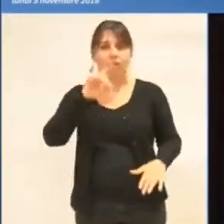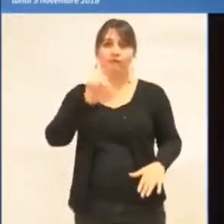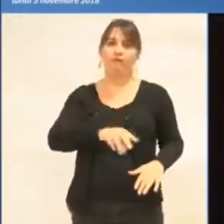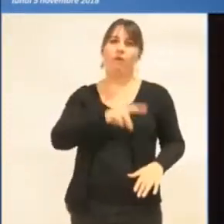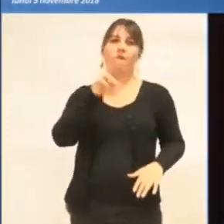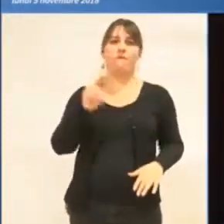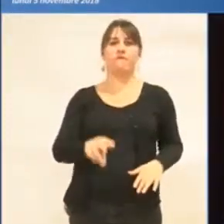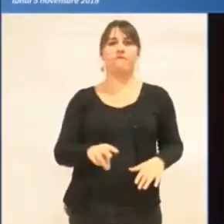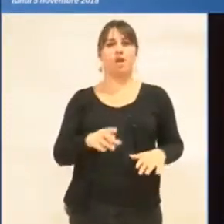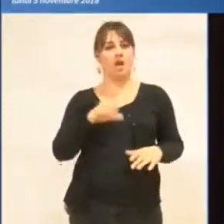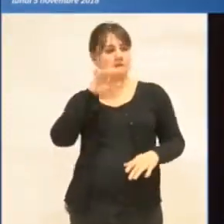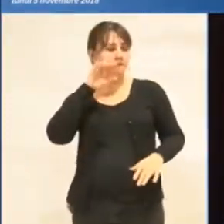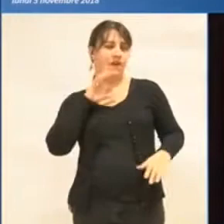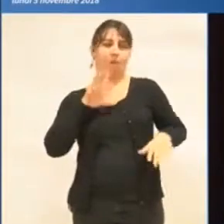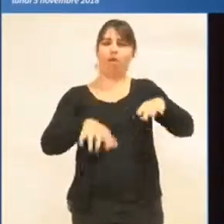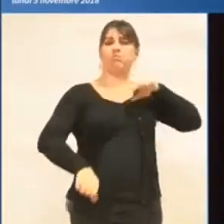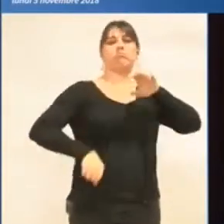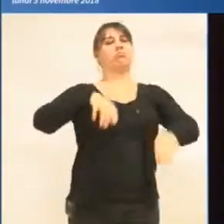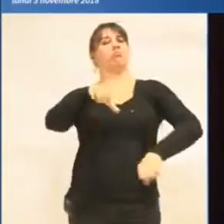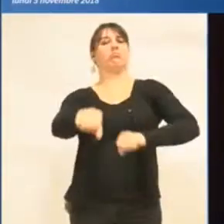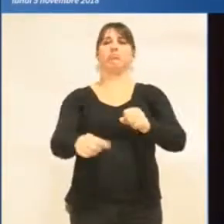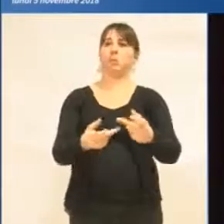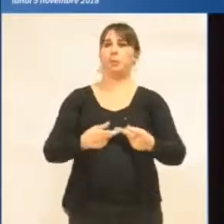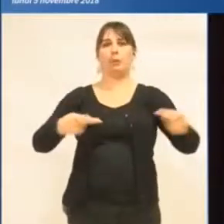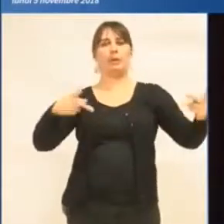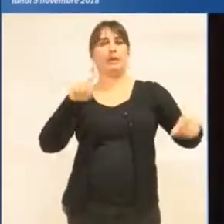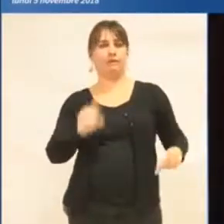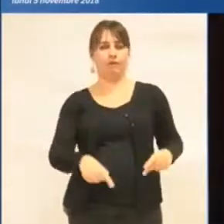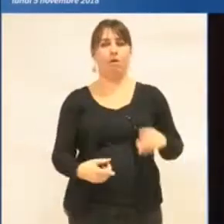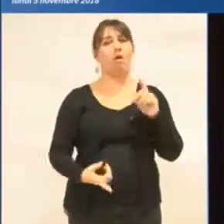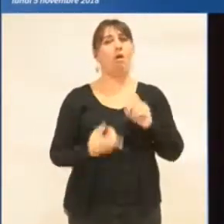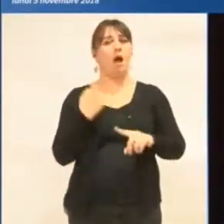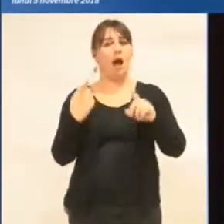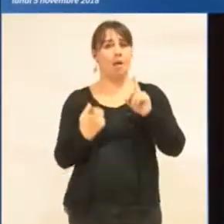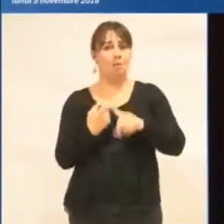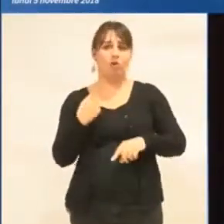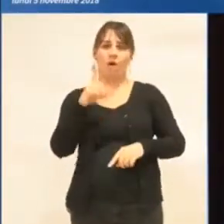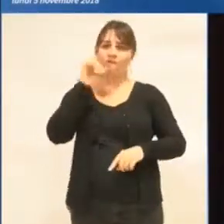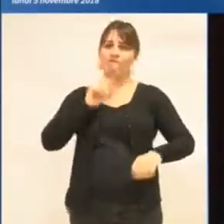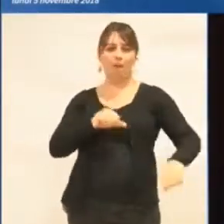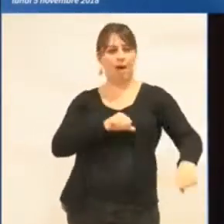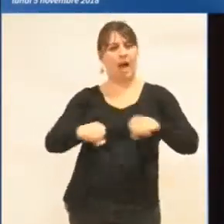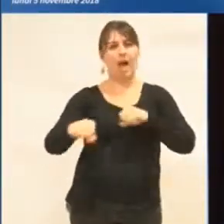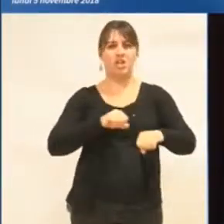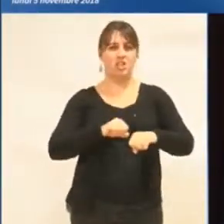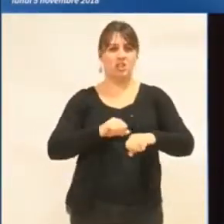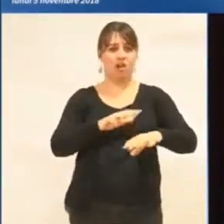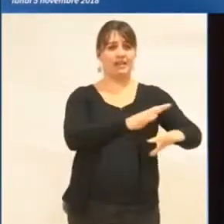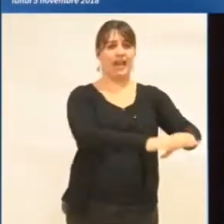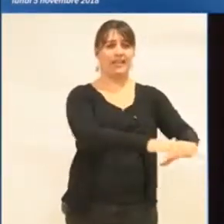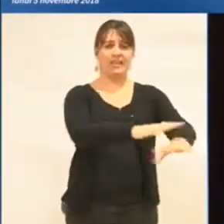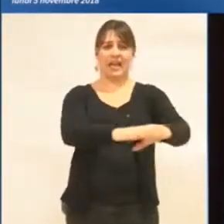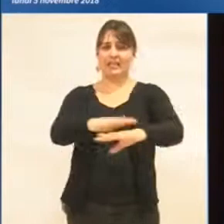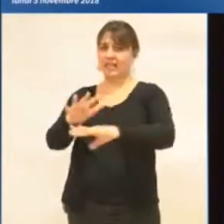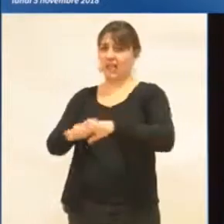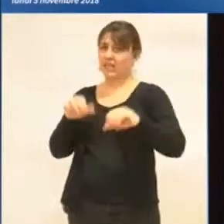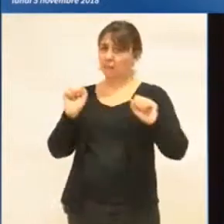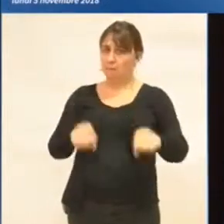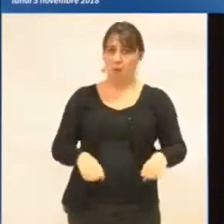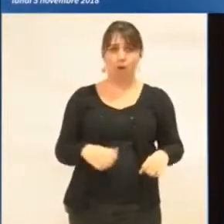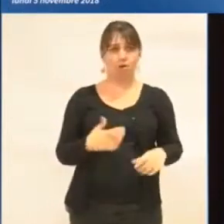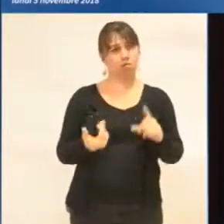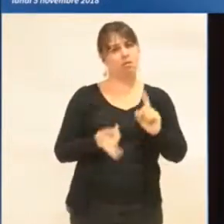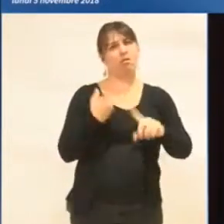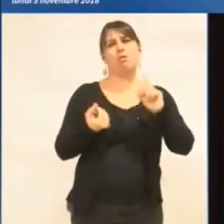qui a été adoptée par la ville de Grenoble, et qui fait de cette question un vrai enjeu politique, mais au sens noble du terme, et qui donc se donne les moyens pour